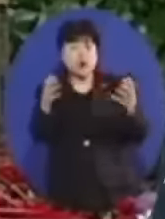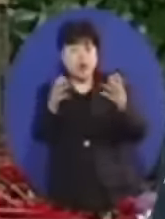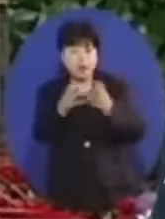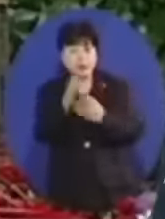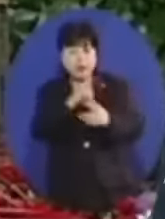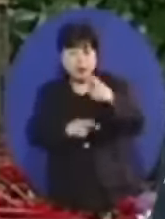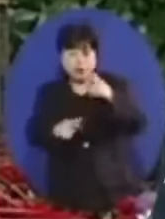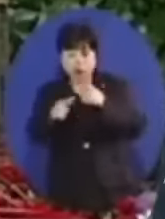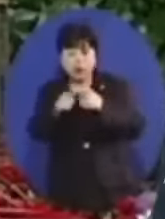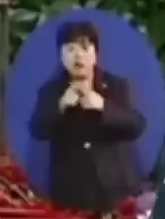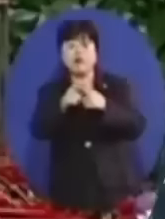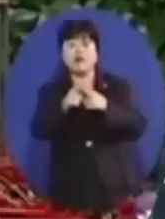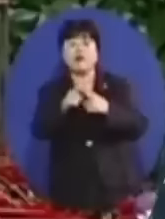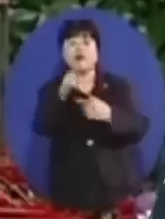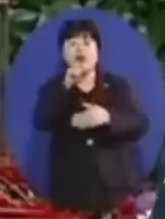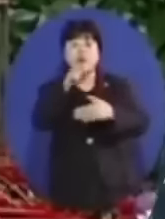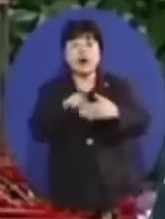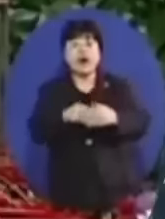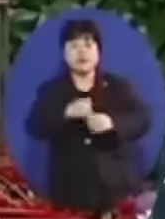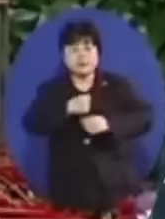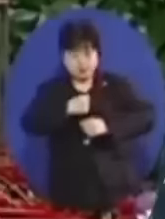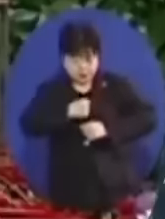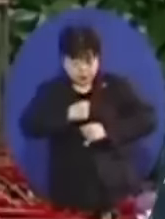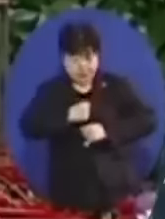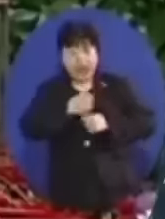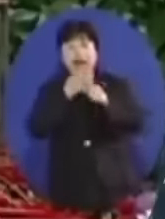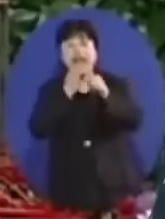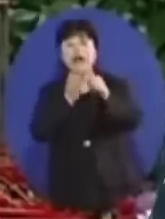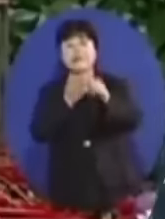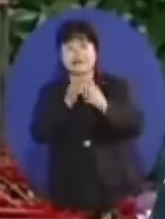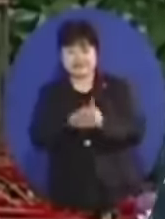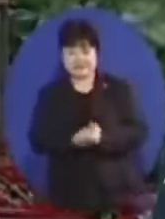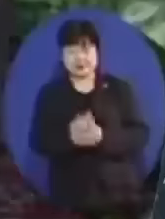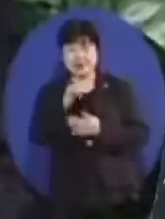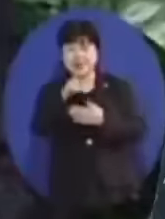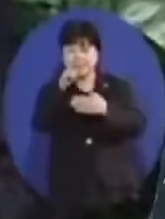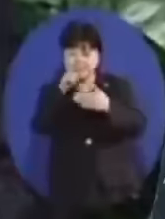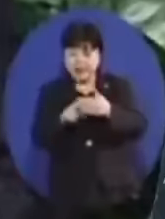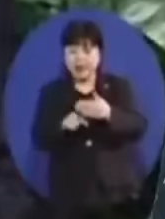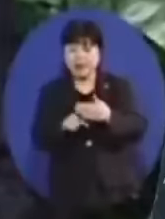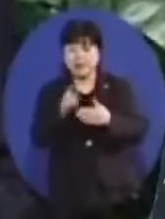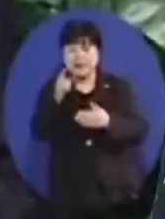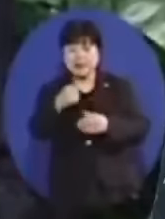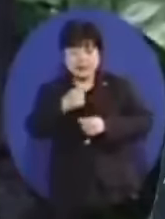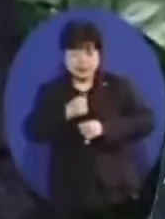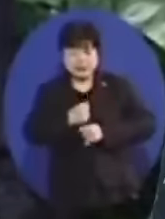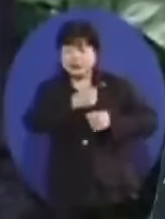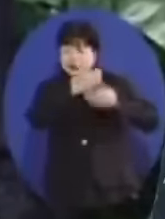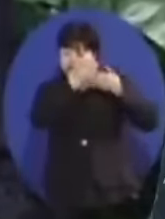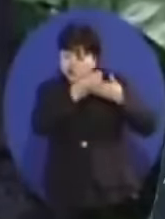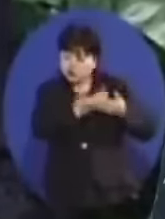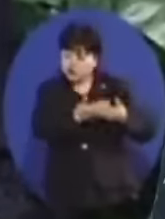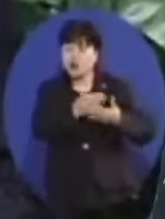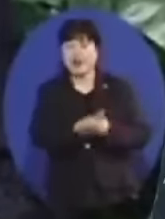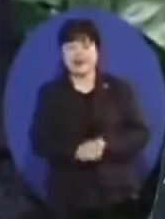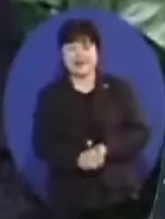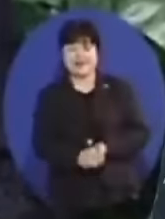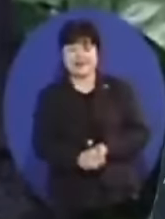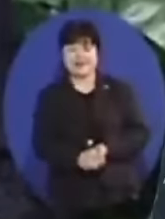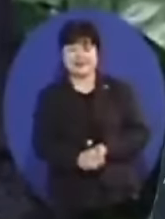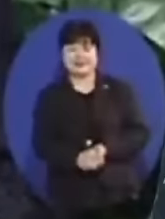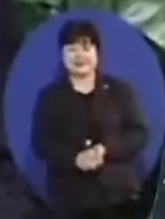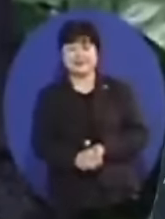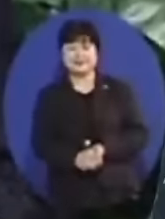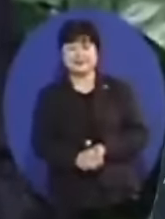것보다도 마음을 지켜야 되는 것입니다. 내 마음 하나 지키는 것이 제일 중요하다는 것입니다.